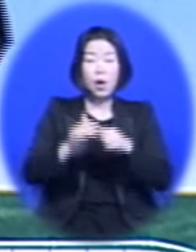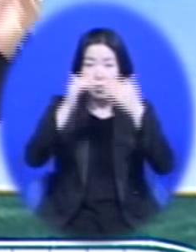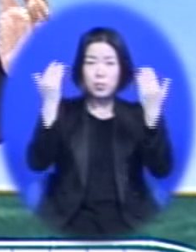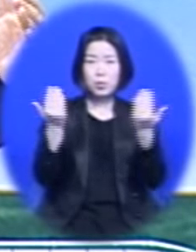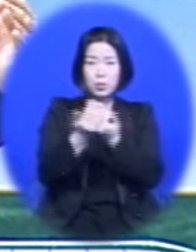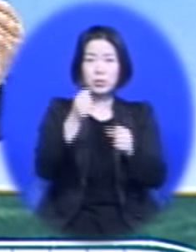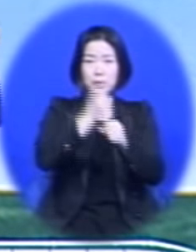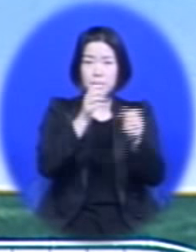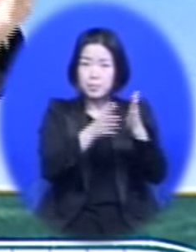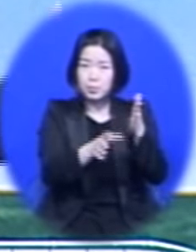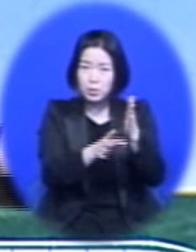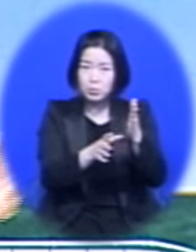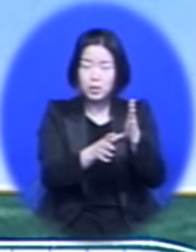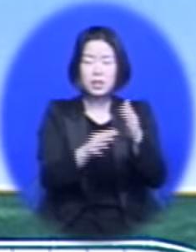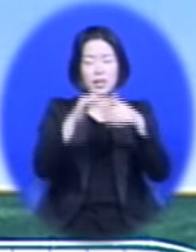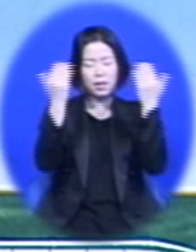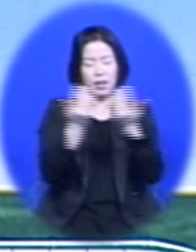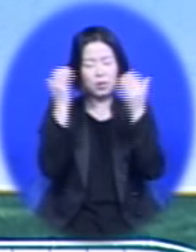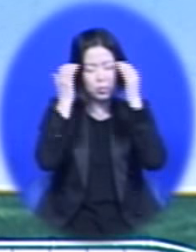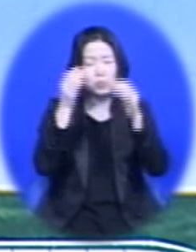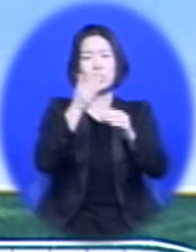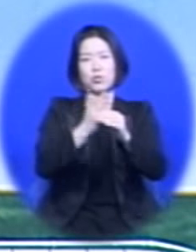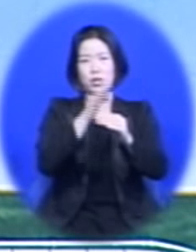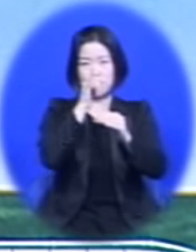모든 피조물들이 다 고통 중에 있습니다.